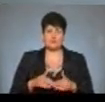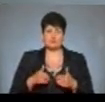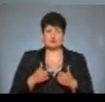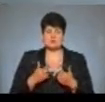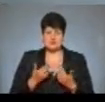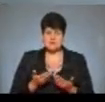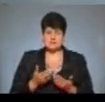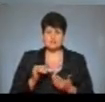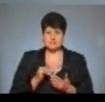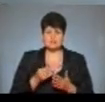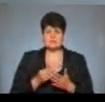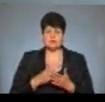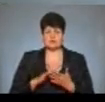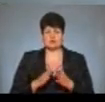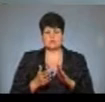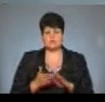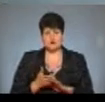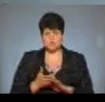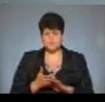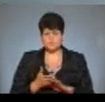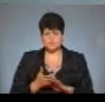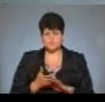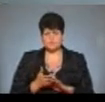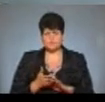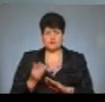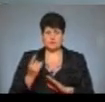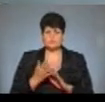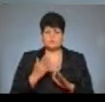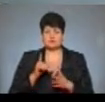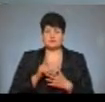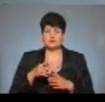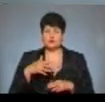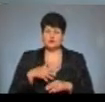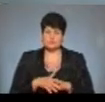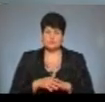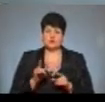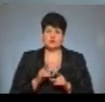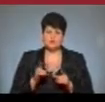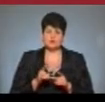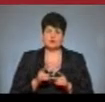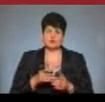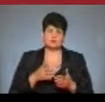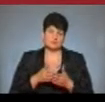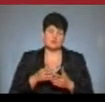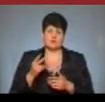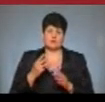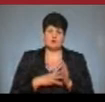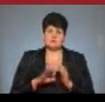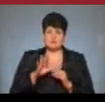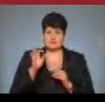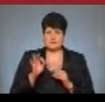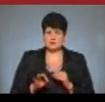пропозицію і, будемо казати, на цінову ситуацію. Тобто, ну, насамперед, ми повинні розуміти, що десь в межах